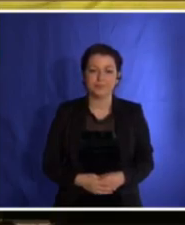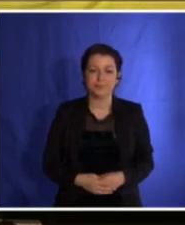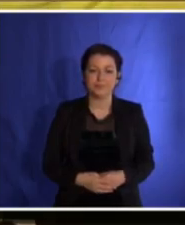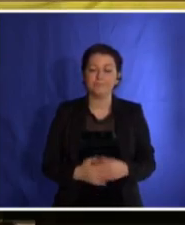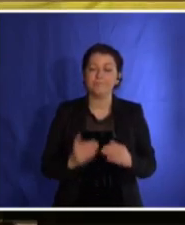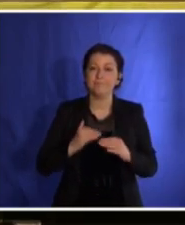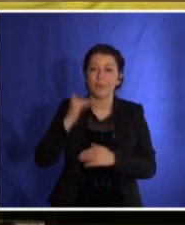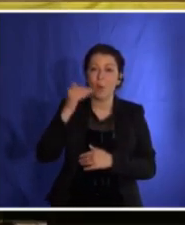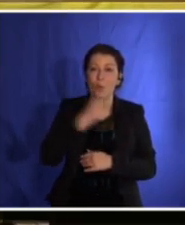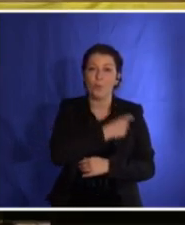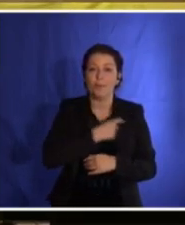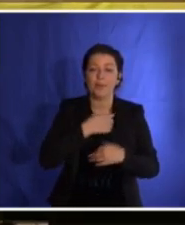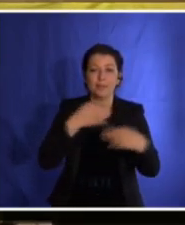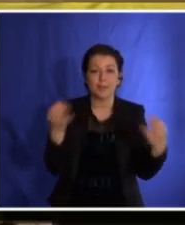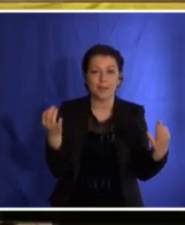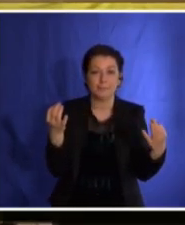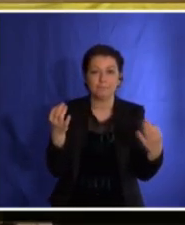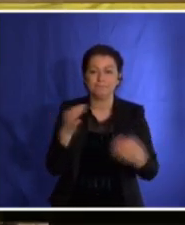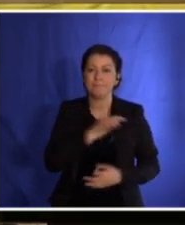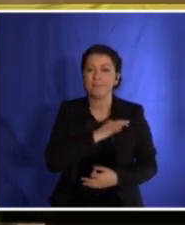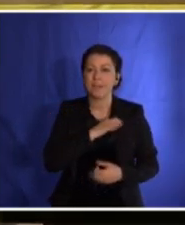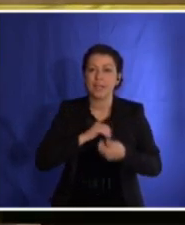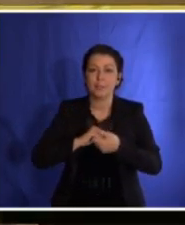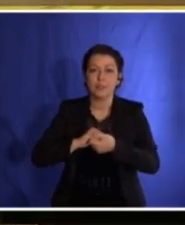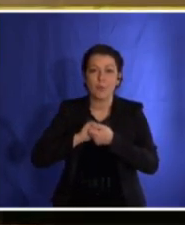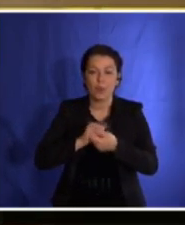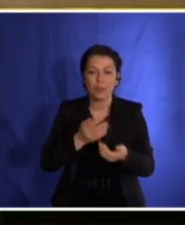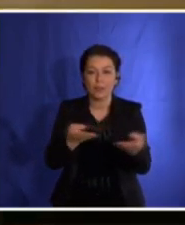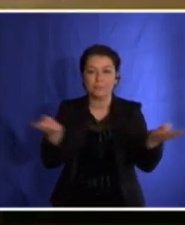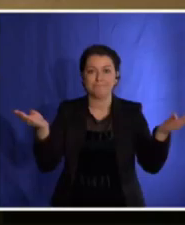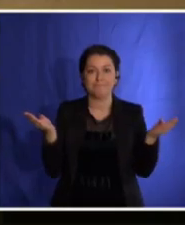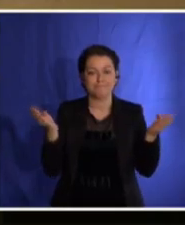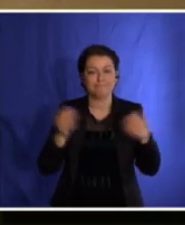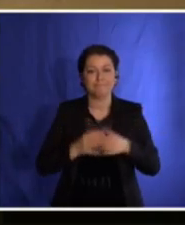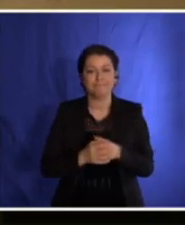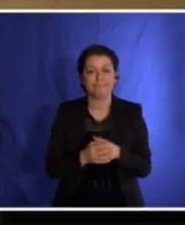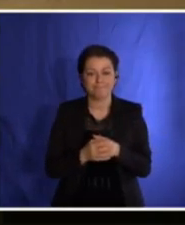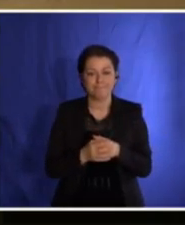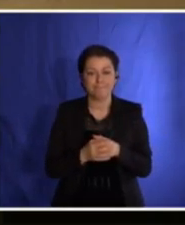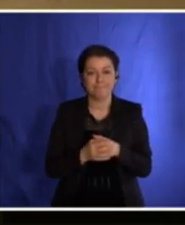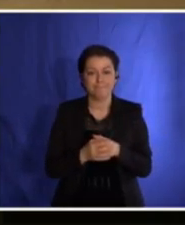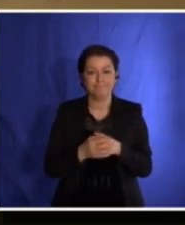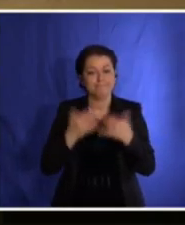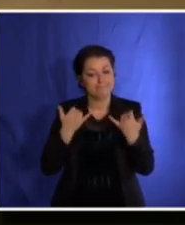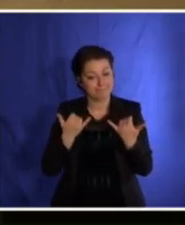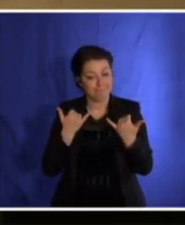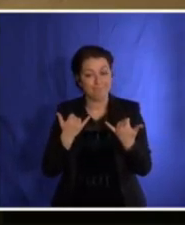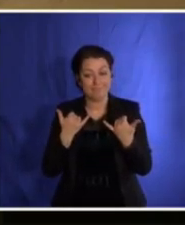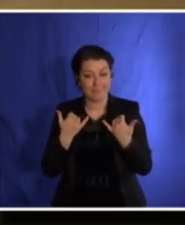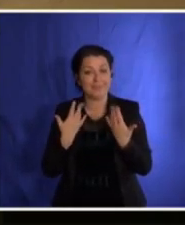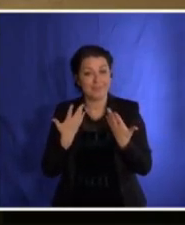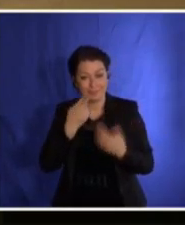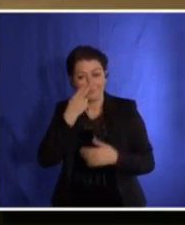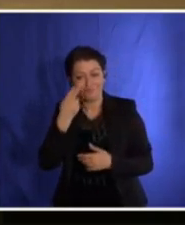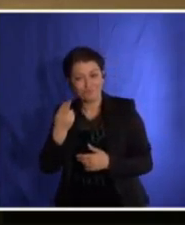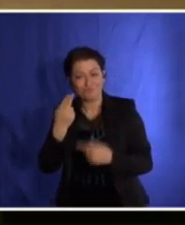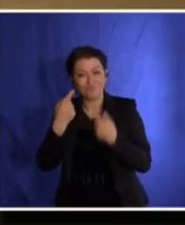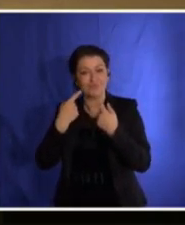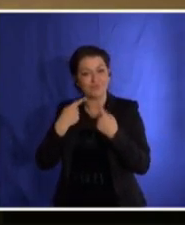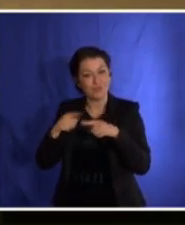Hubert Deidag, liebe Freunde, ein weiterer Spitzenpolitiker, der mit Hanni Mikl-Leitner auf